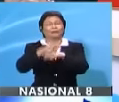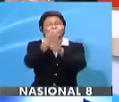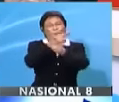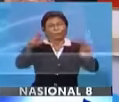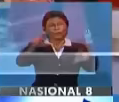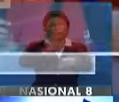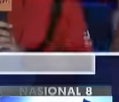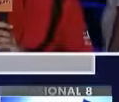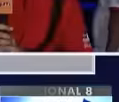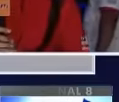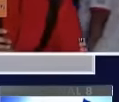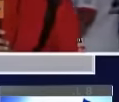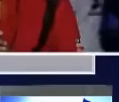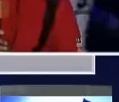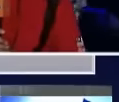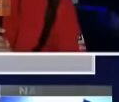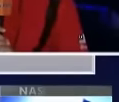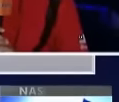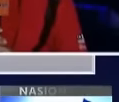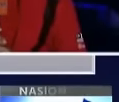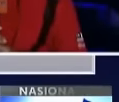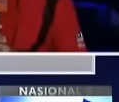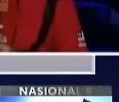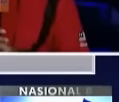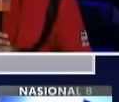Dataran Merdeka. Silakan.